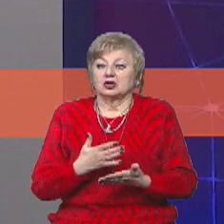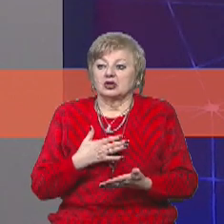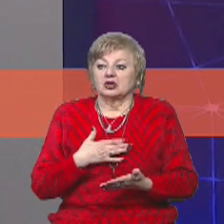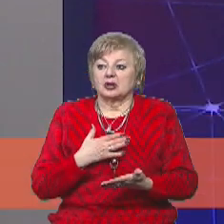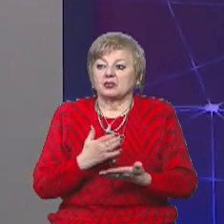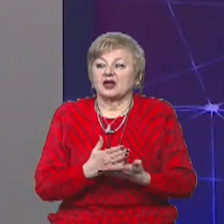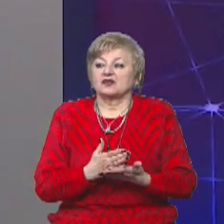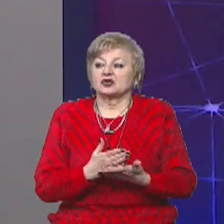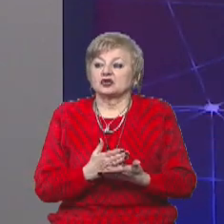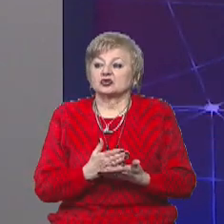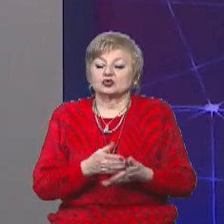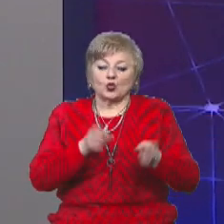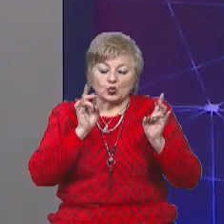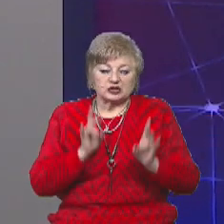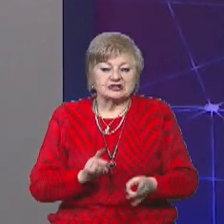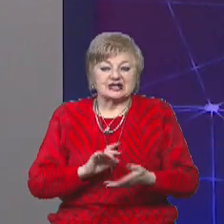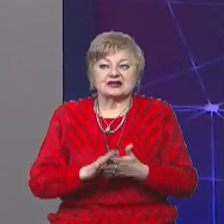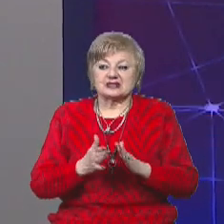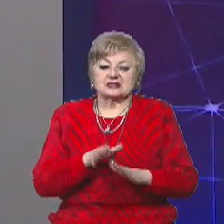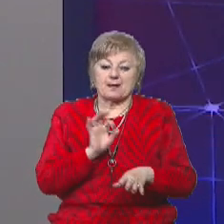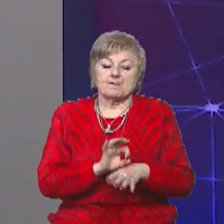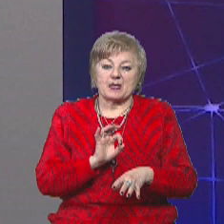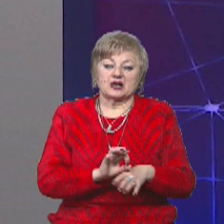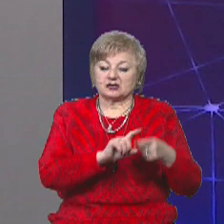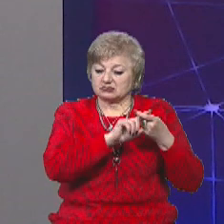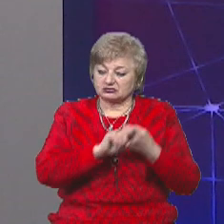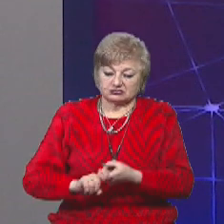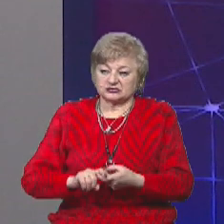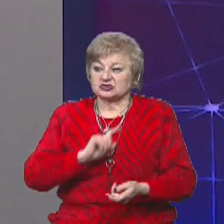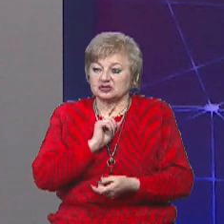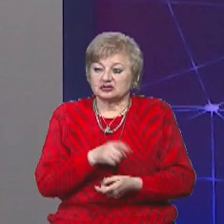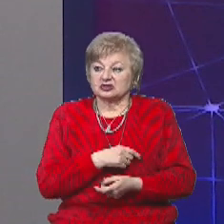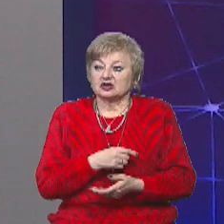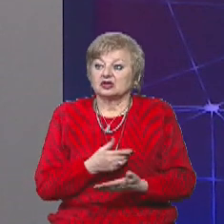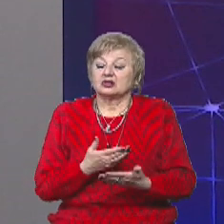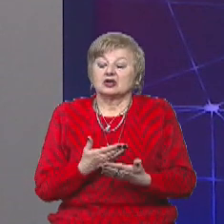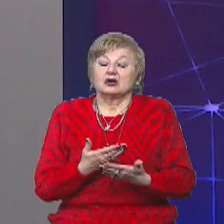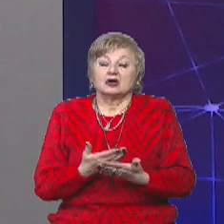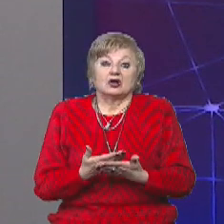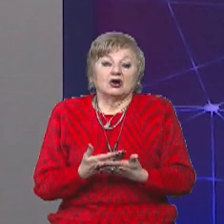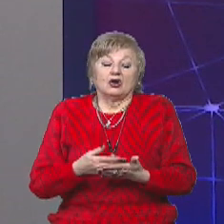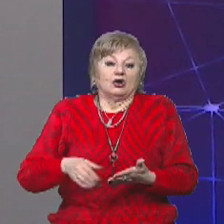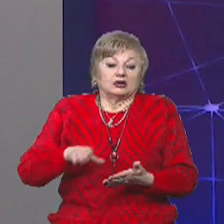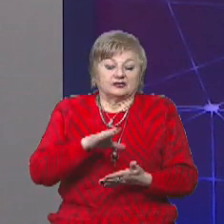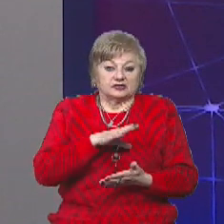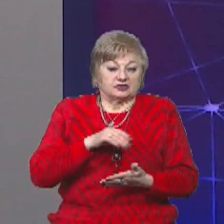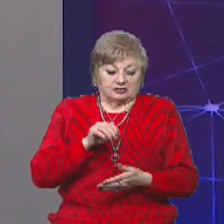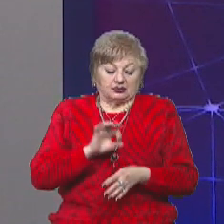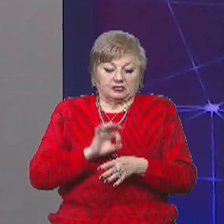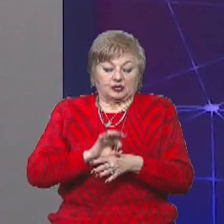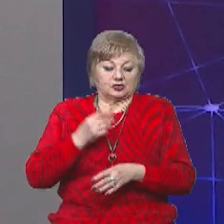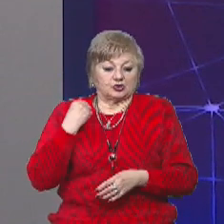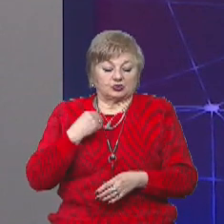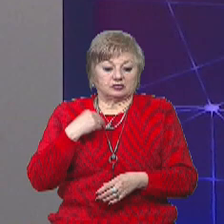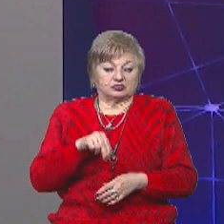на увазі ту катастрофічну ситуацію з захворюваністю. Бо спитайте у будь-якого отоларинголога, ендокринолога, що